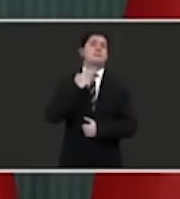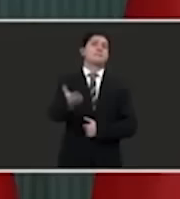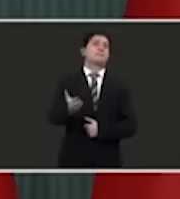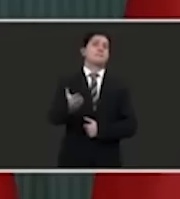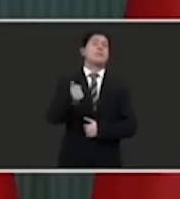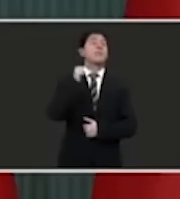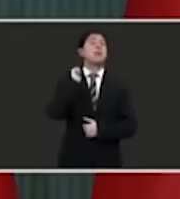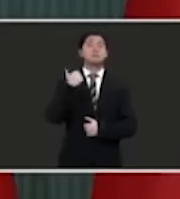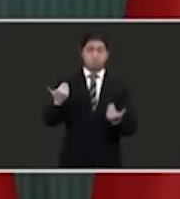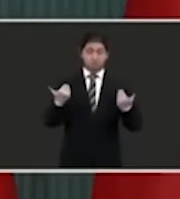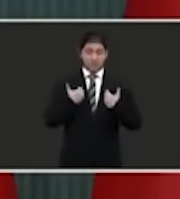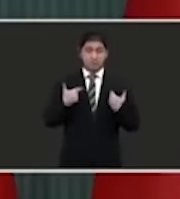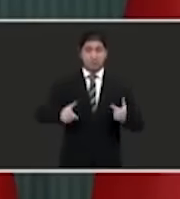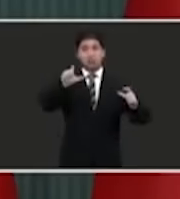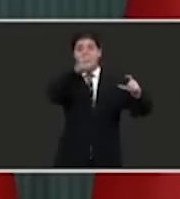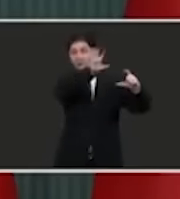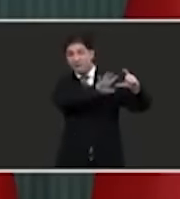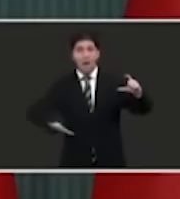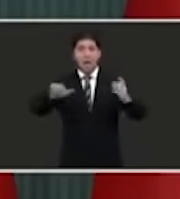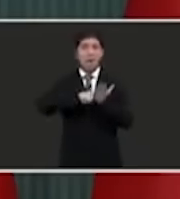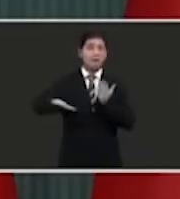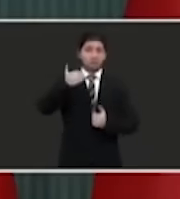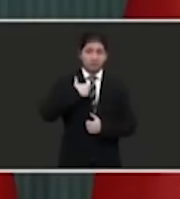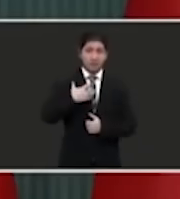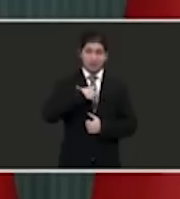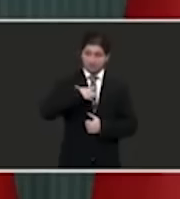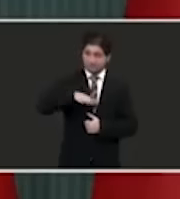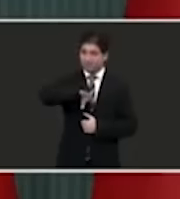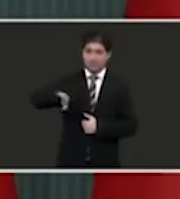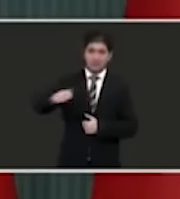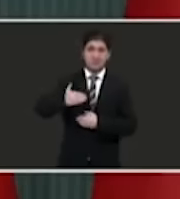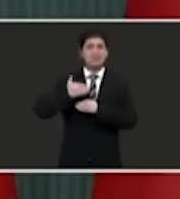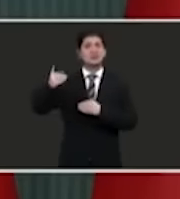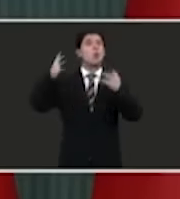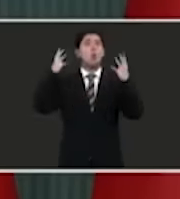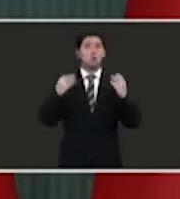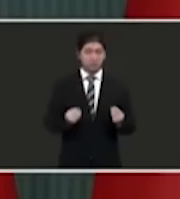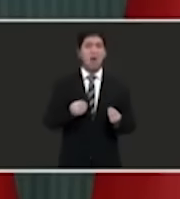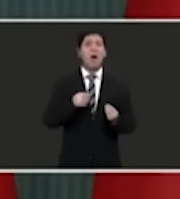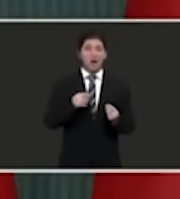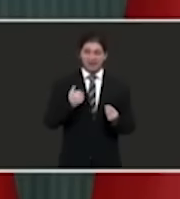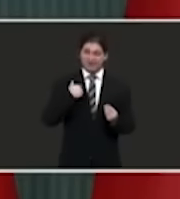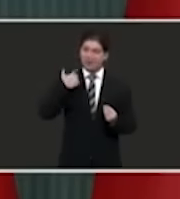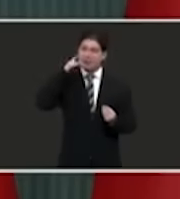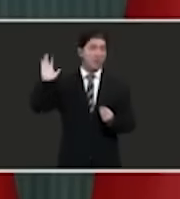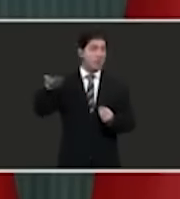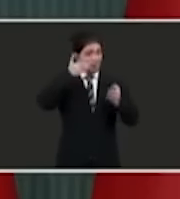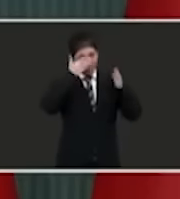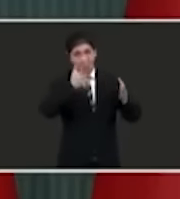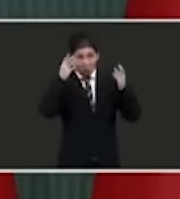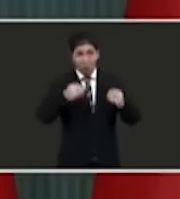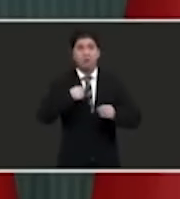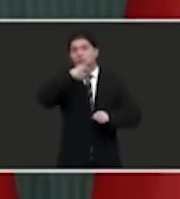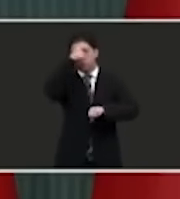biz bu coğrafyaları kendi dışımızda görmeye başlarsak, işte o vakit eldeki vatan